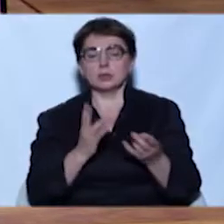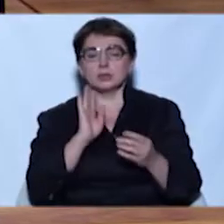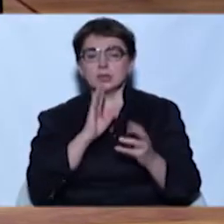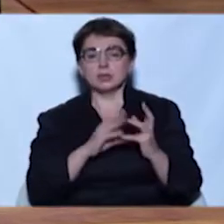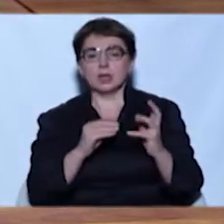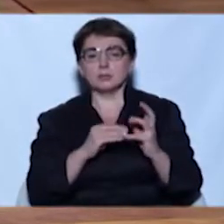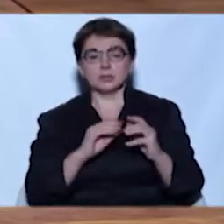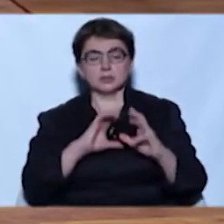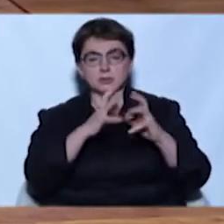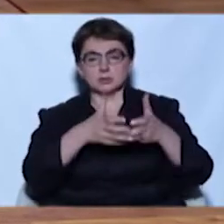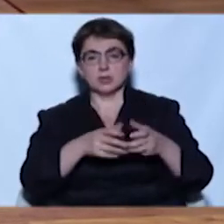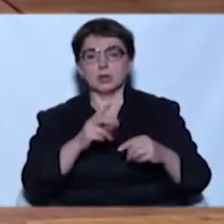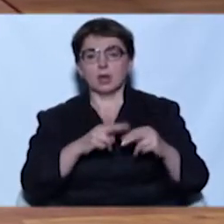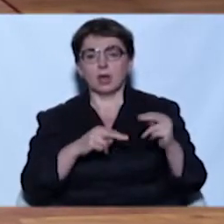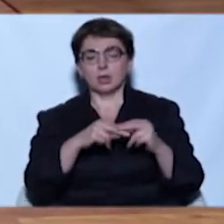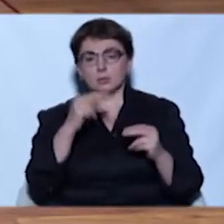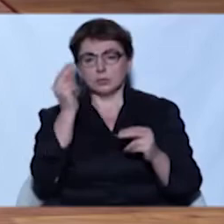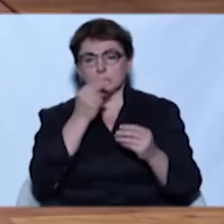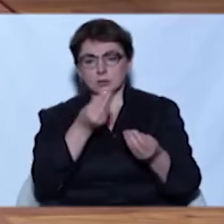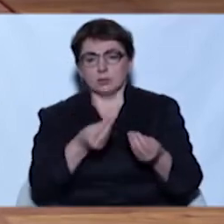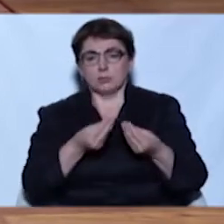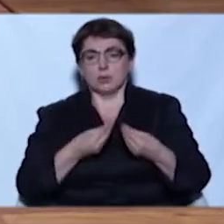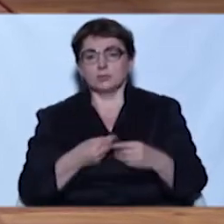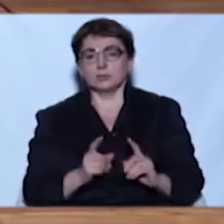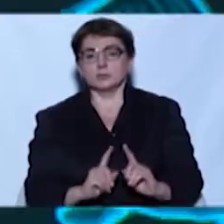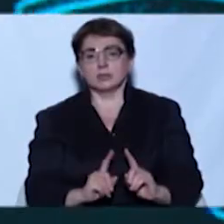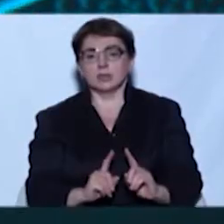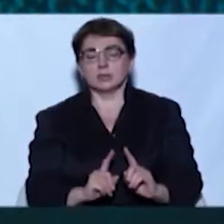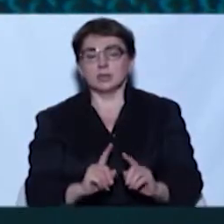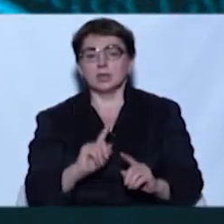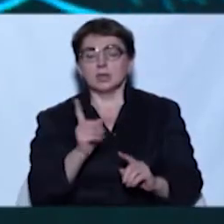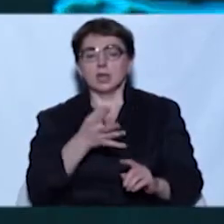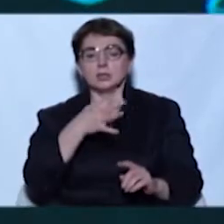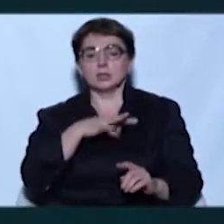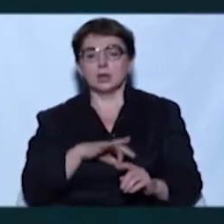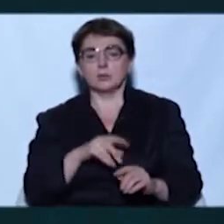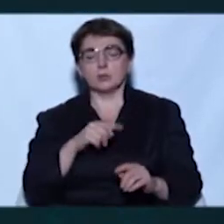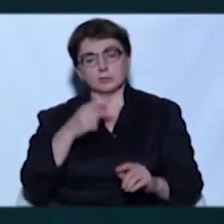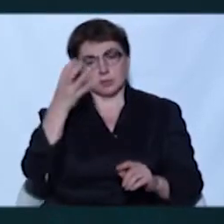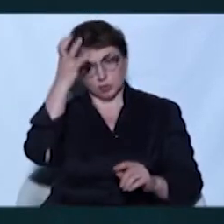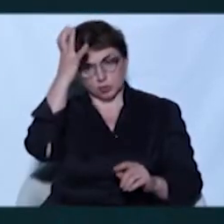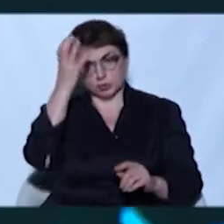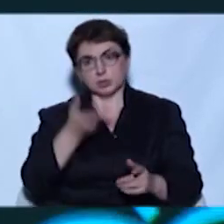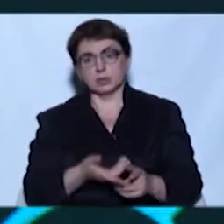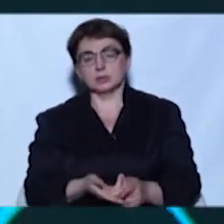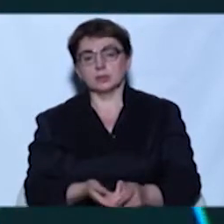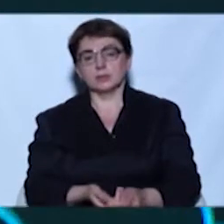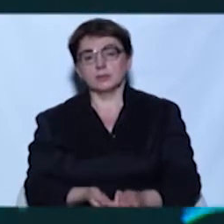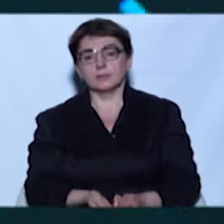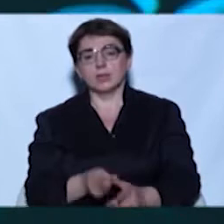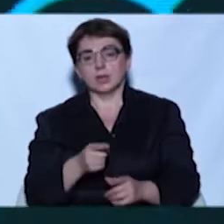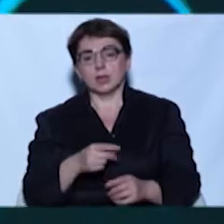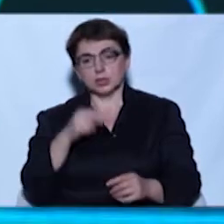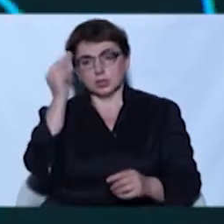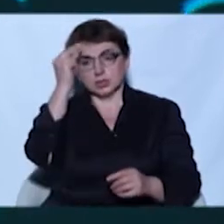დედამიწის აგებულების შესწავლა, რას მოგცემს ეს და რაში გამოვიყენებთ ამ ცოდნას. Ეს